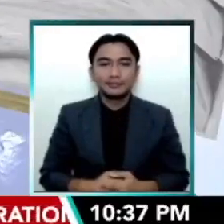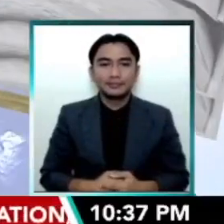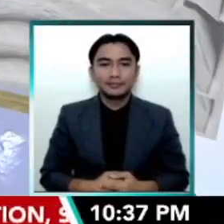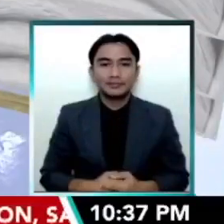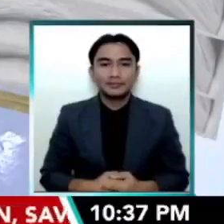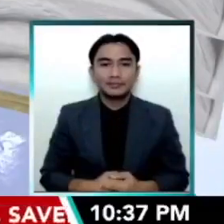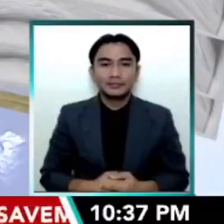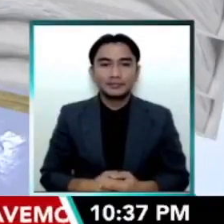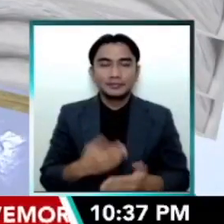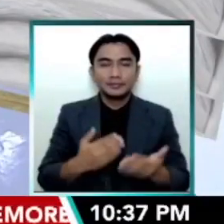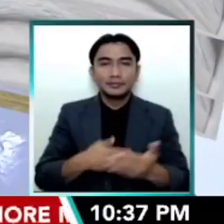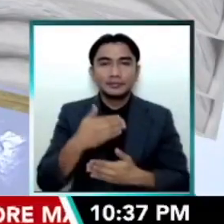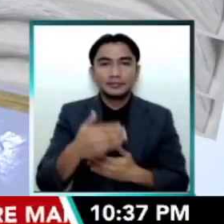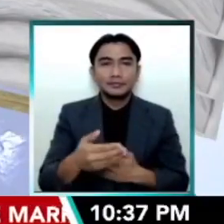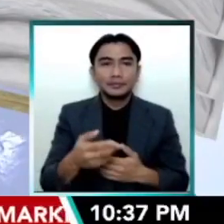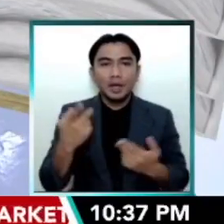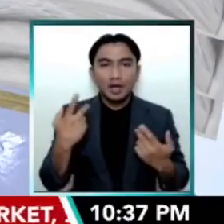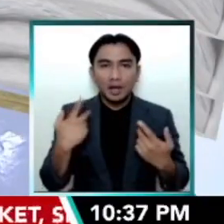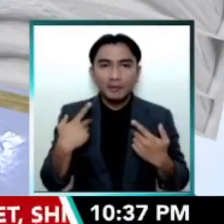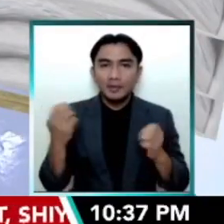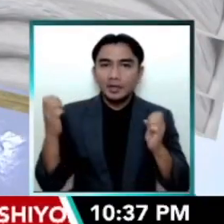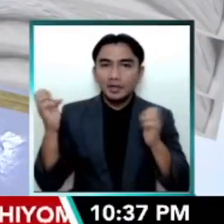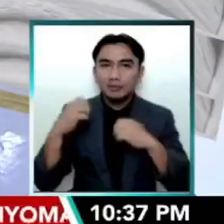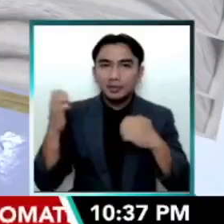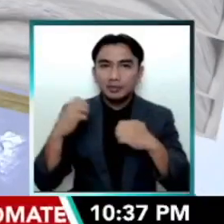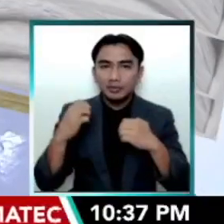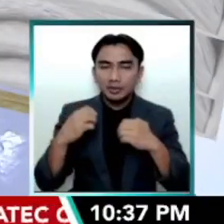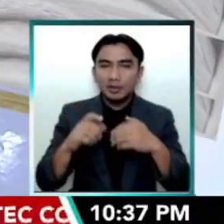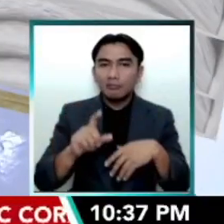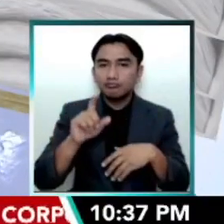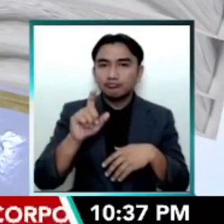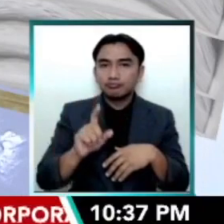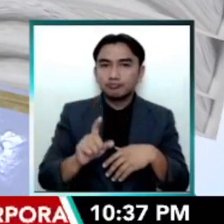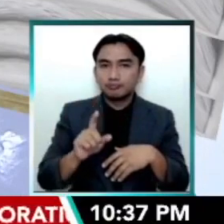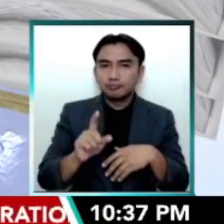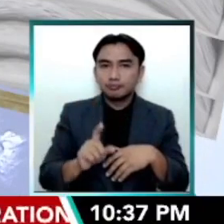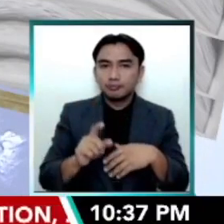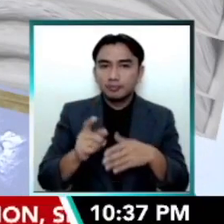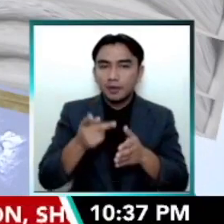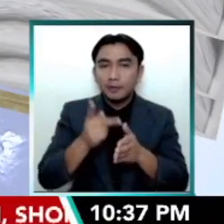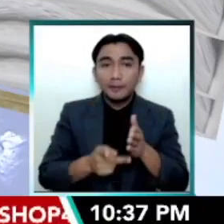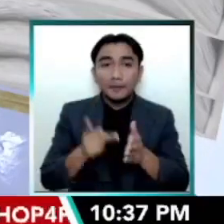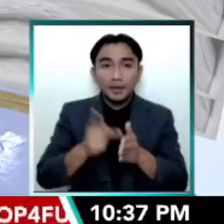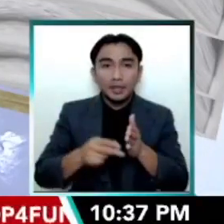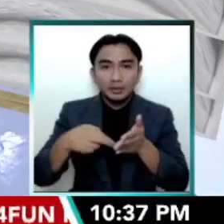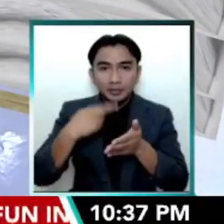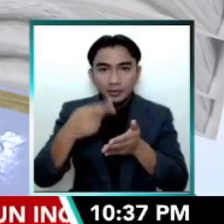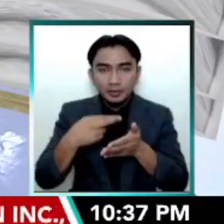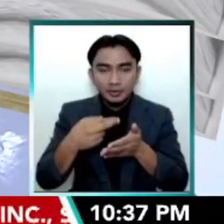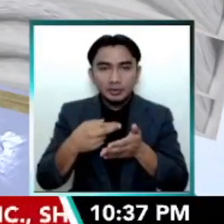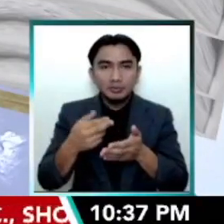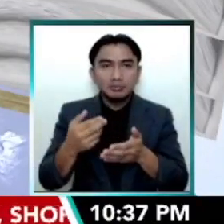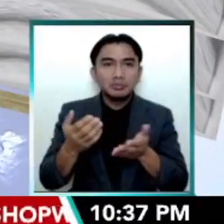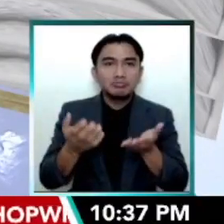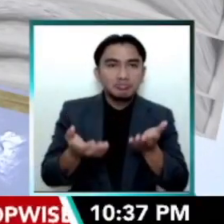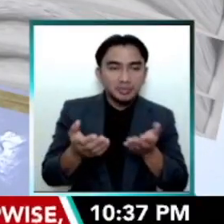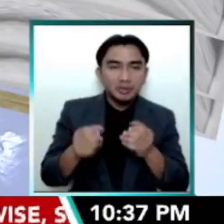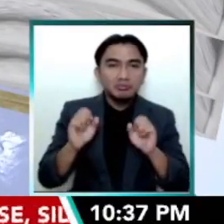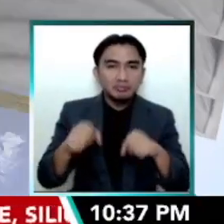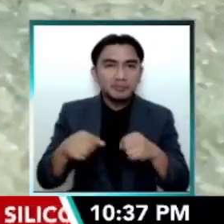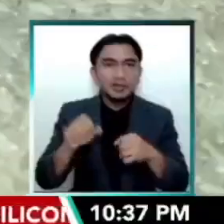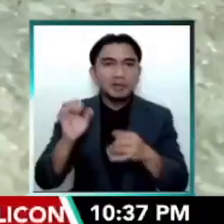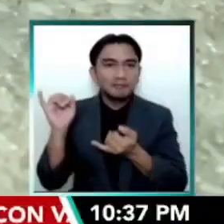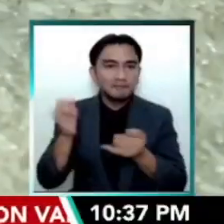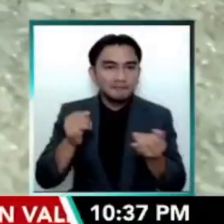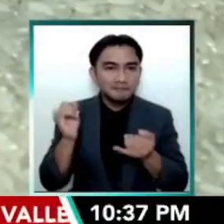Dahil sa inaasahang pagbaba ng supply ng bigas sa bansa, posibleng mas maraming bigas ang kailangan nating angkatin. Tinatayang